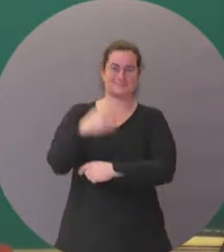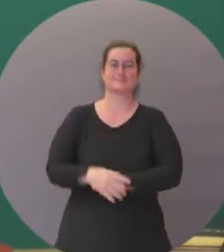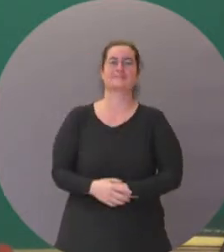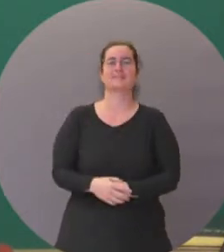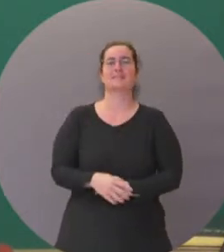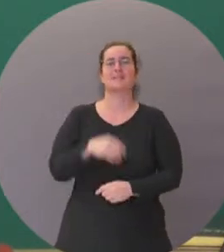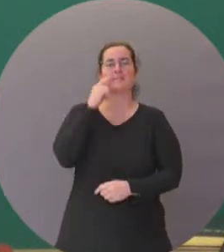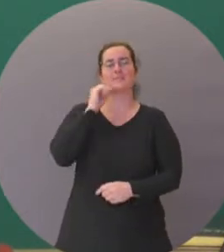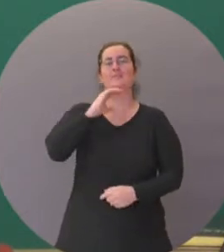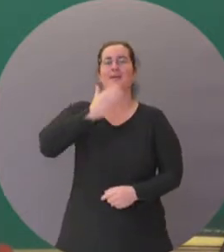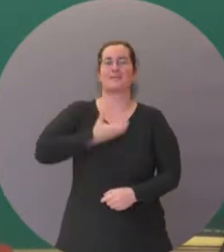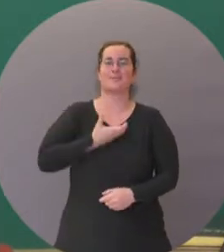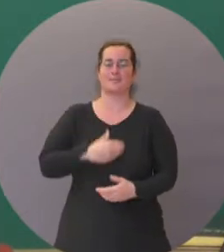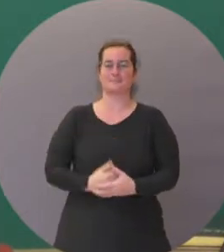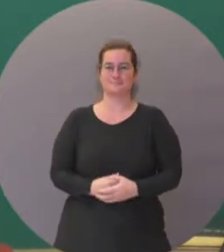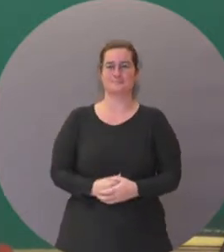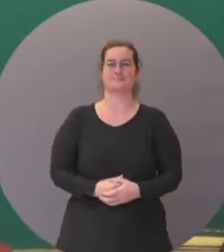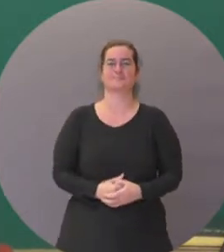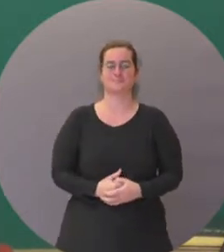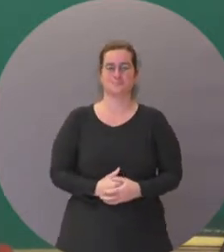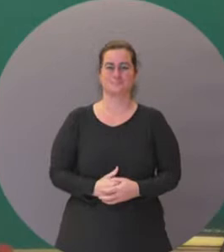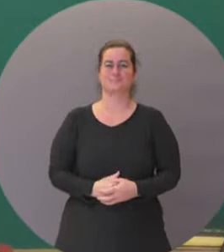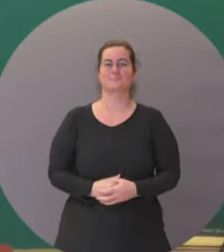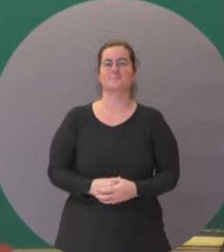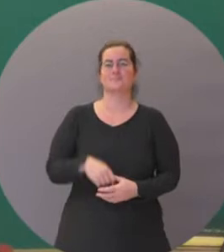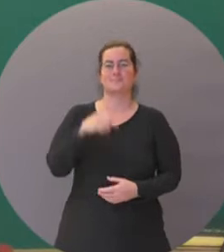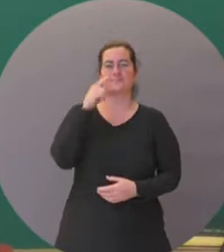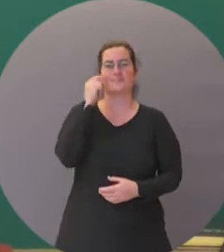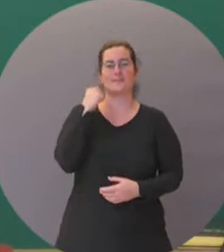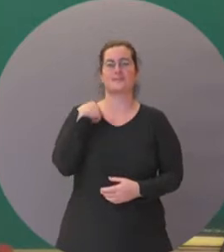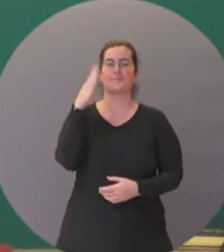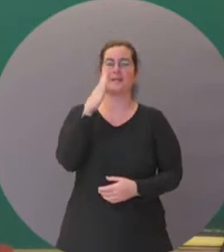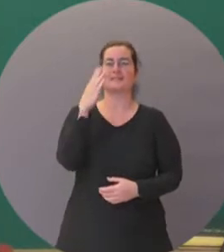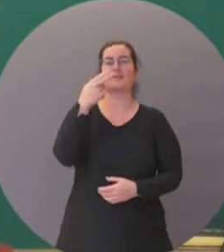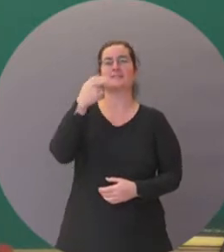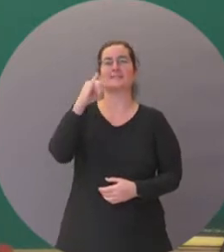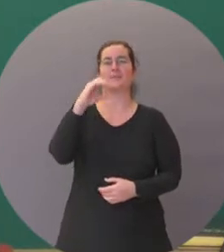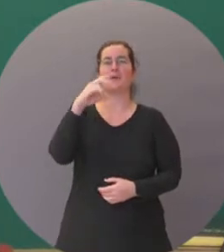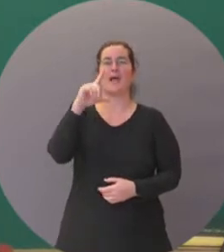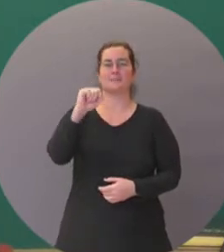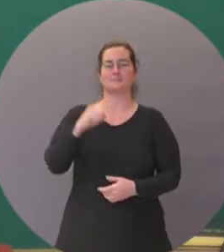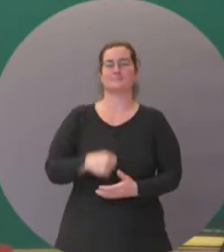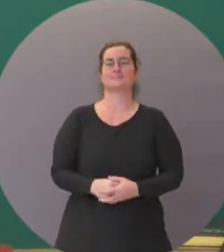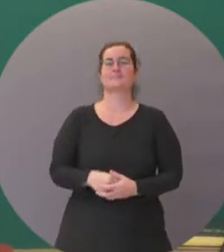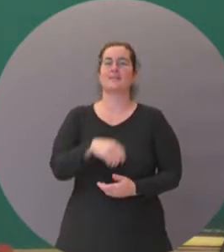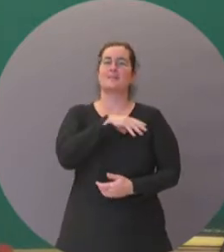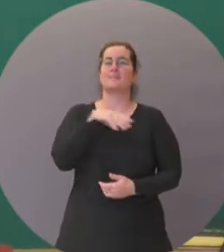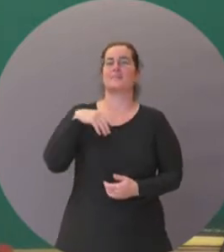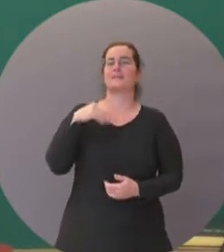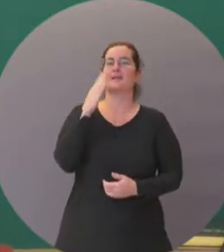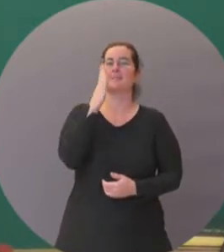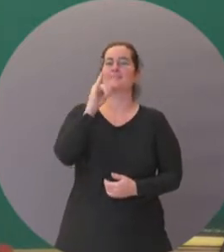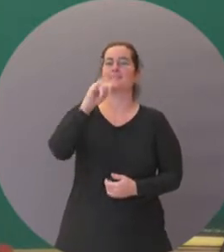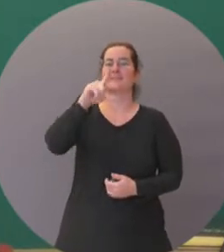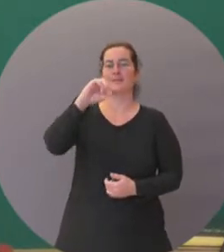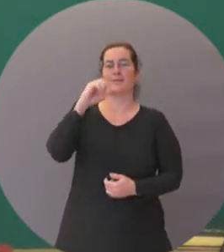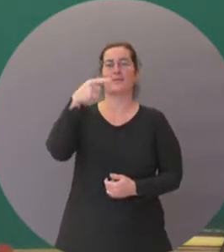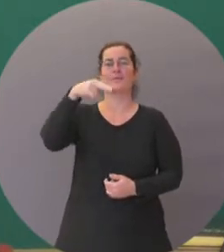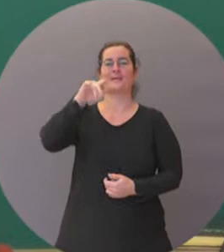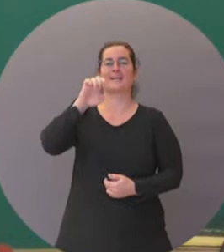Bérégovoy Jean-Michel monsieur Bertrand Nicolas madame biloquet Armelle